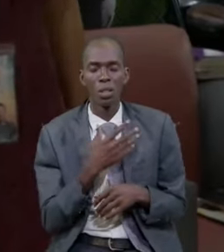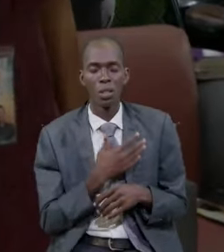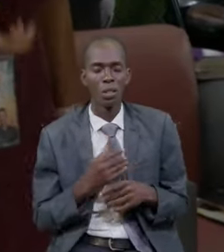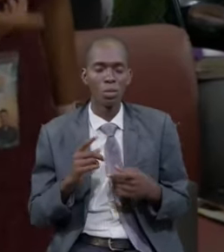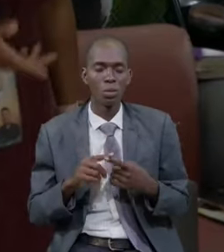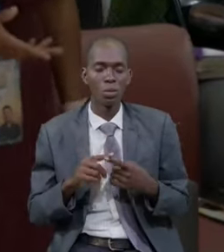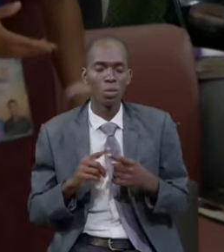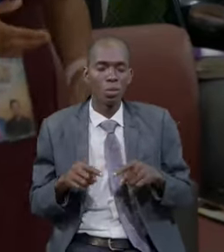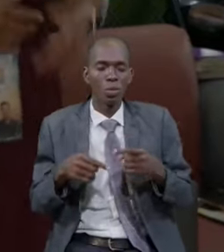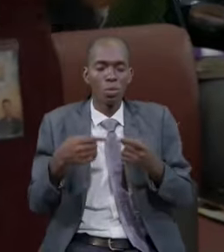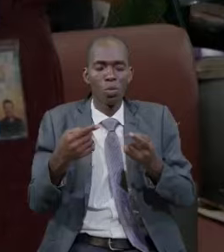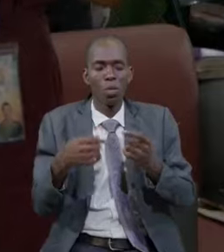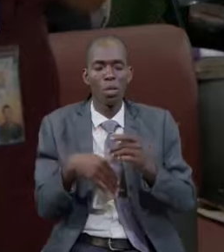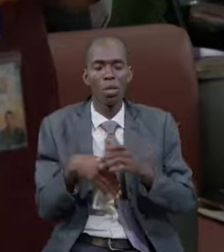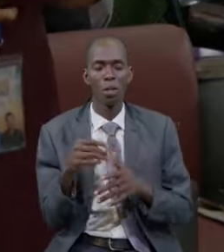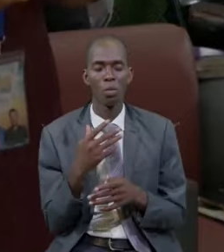Tu iras enseigner.